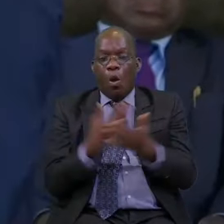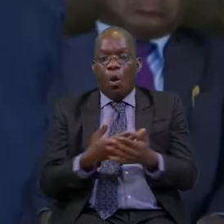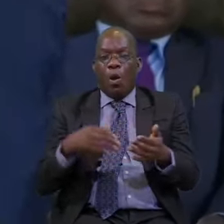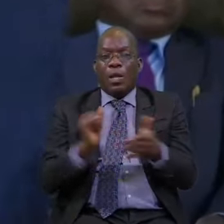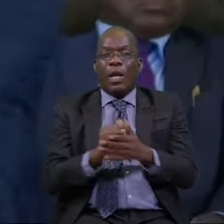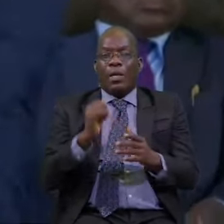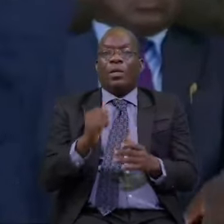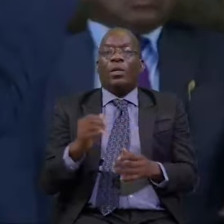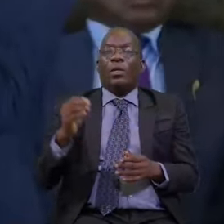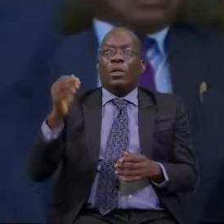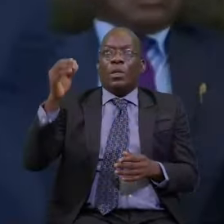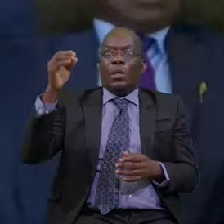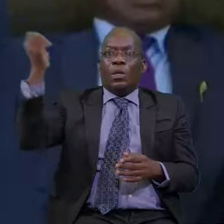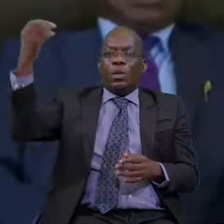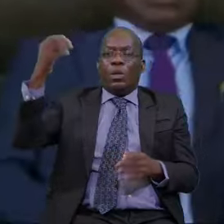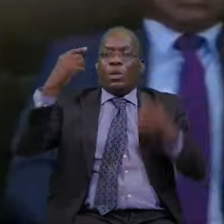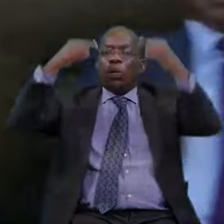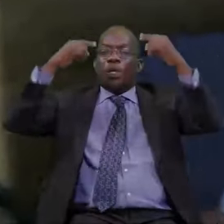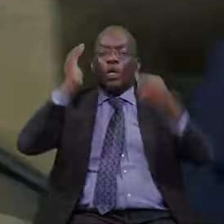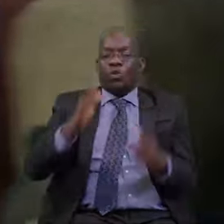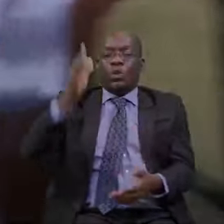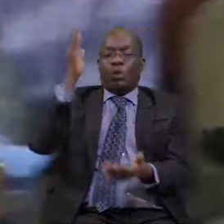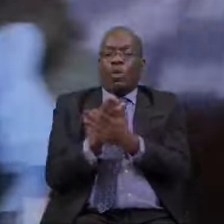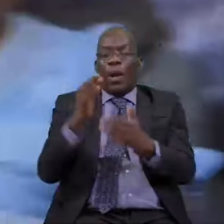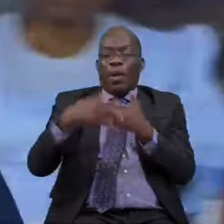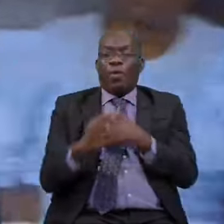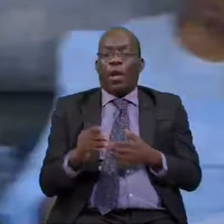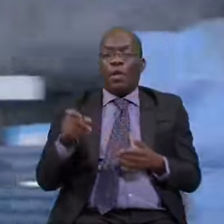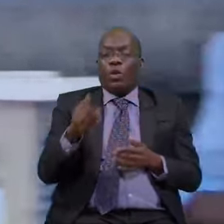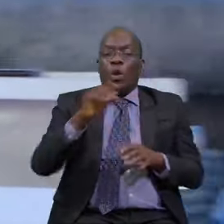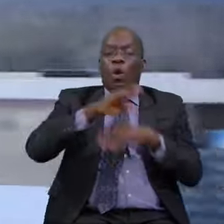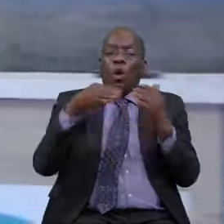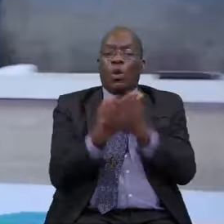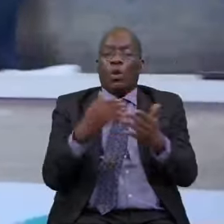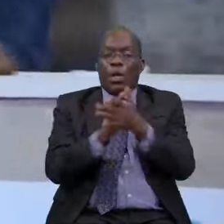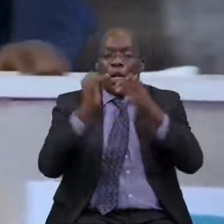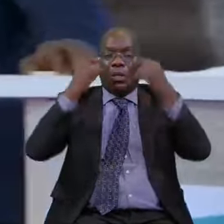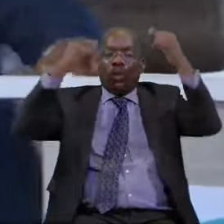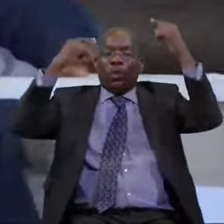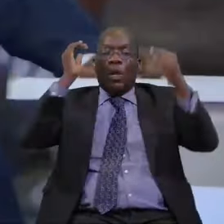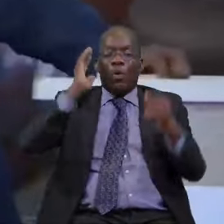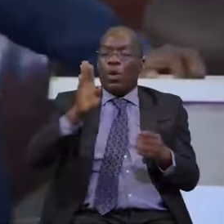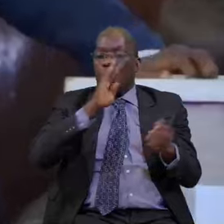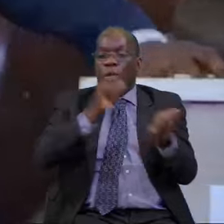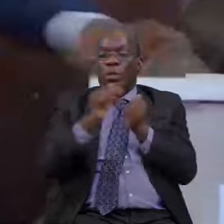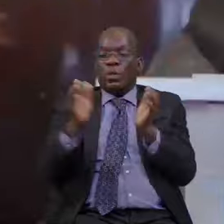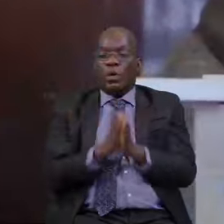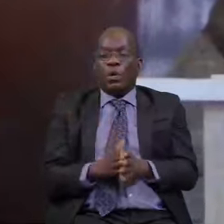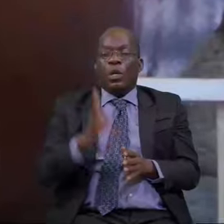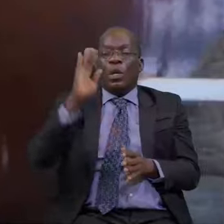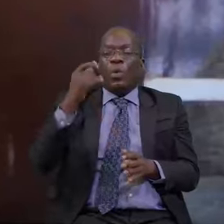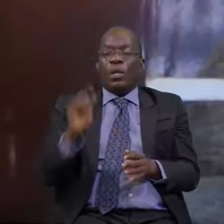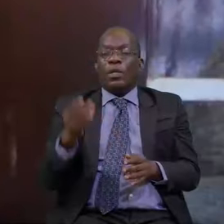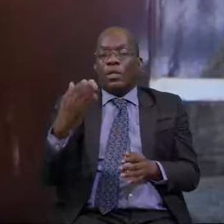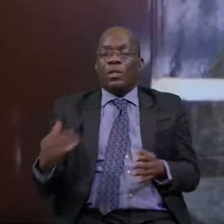qui vont prendre le bâton, et bien, dès que vous êtes enterré après la mort, votre succès sera englouti par